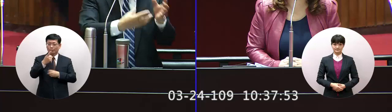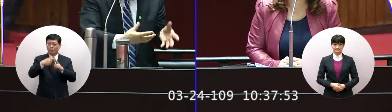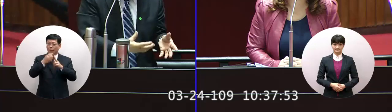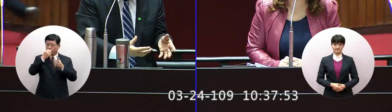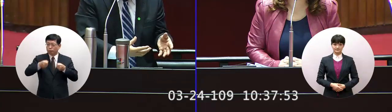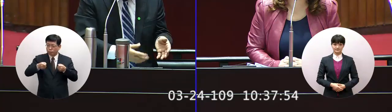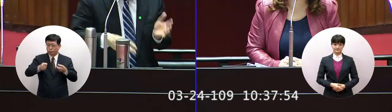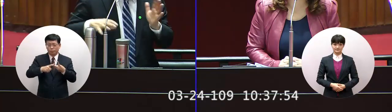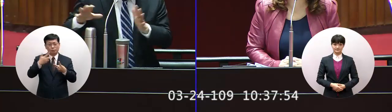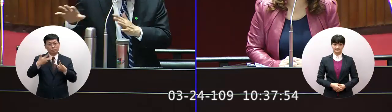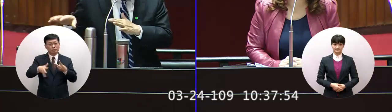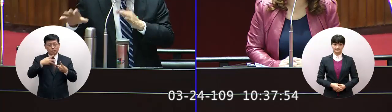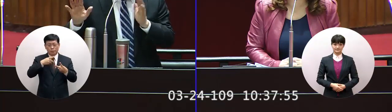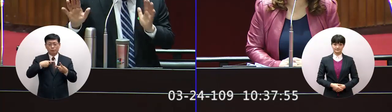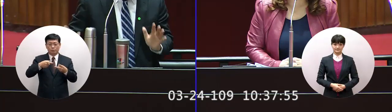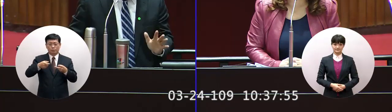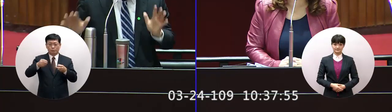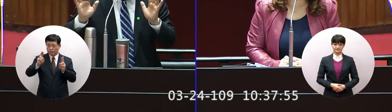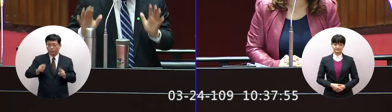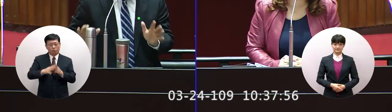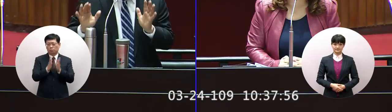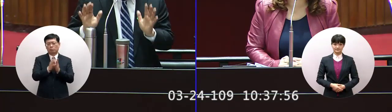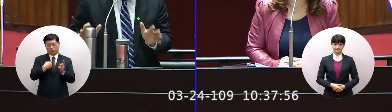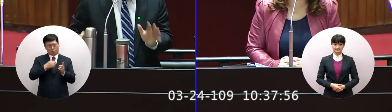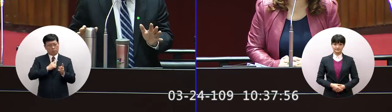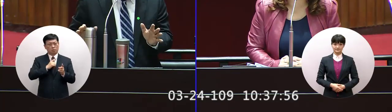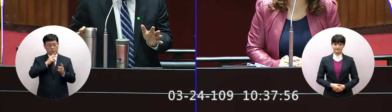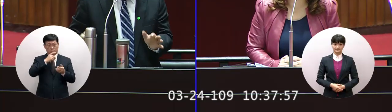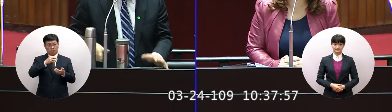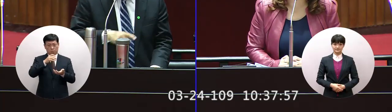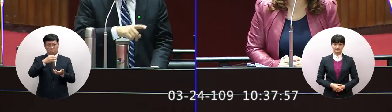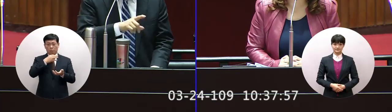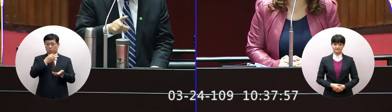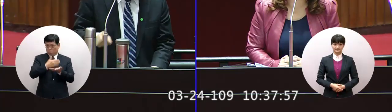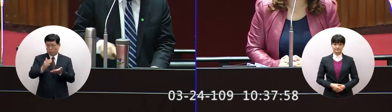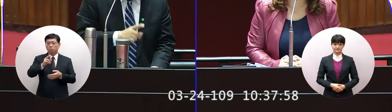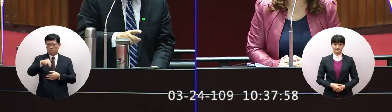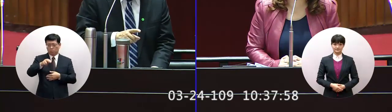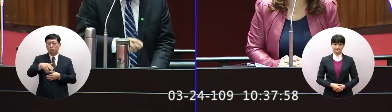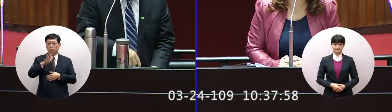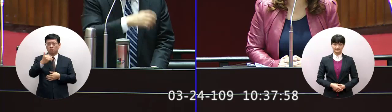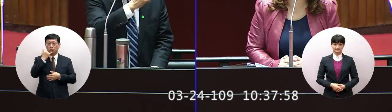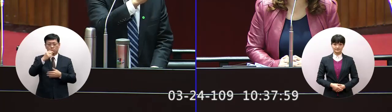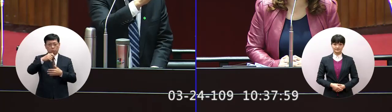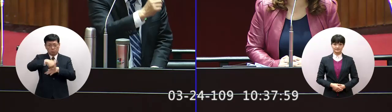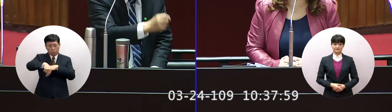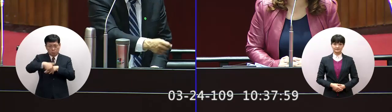啊、水电啊，我们都政府在这一次的纾困里面都已经有